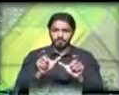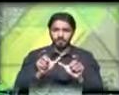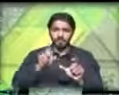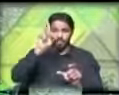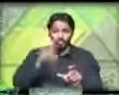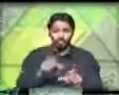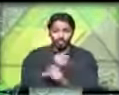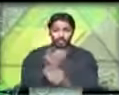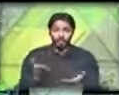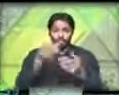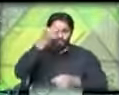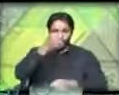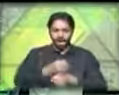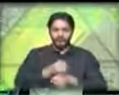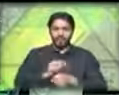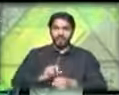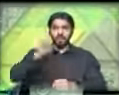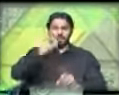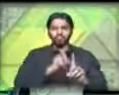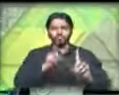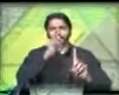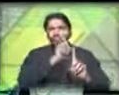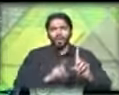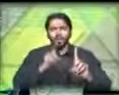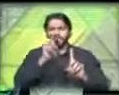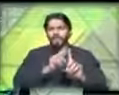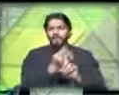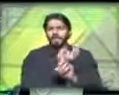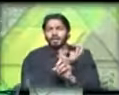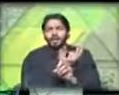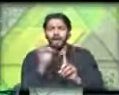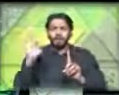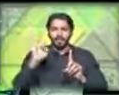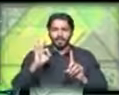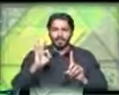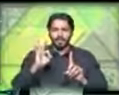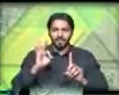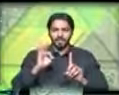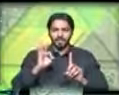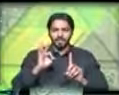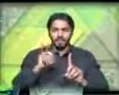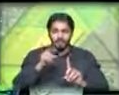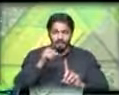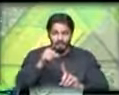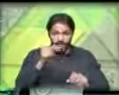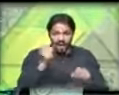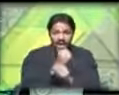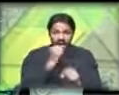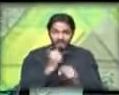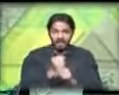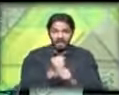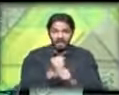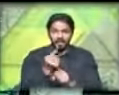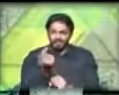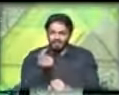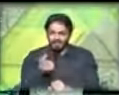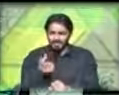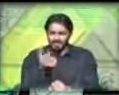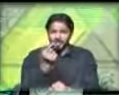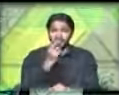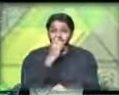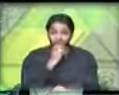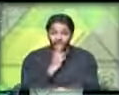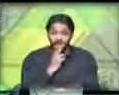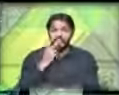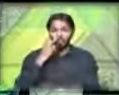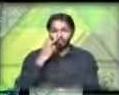يديه للسؤال عن الكثير والقليل والصغير والكبير. فمن يعمل مثقال ذرة خيرا يره،